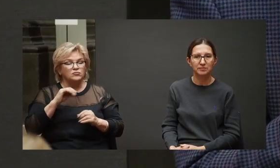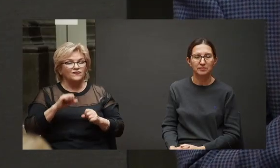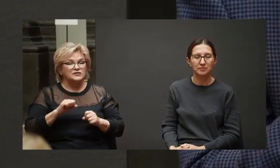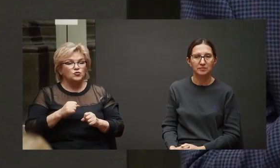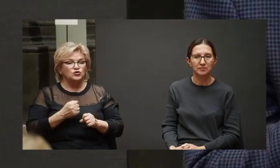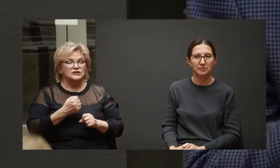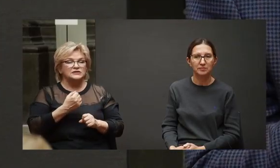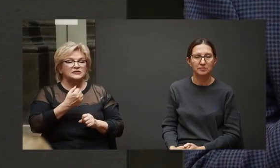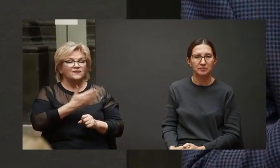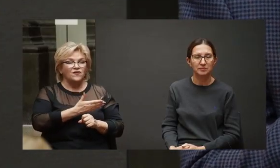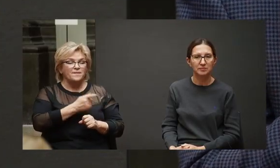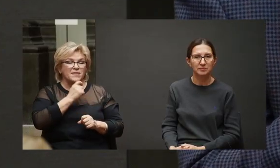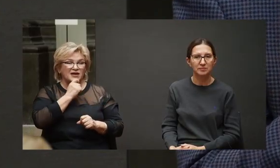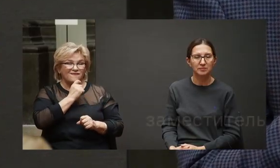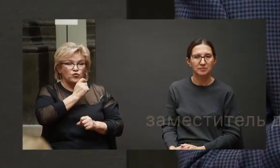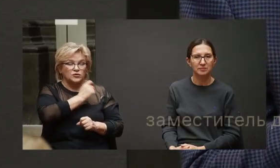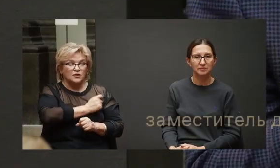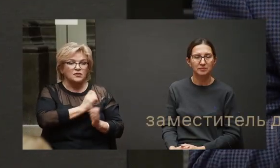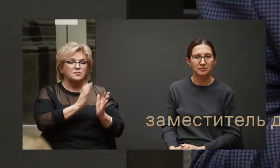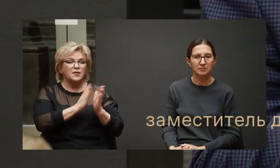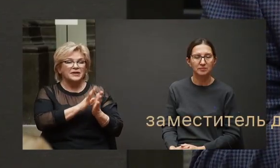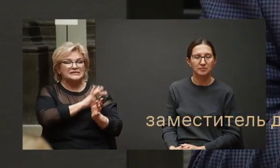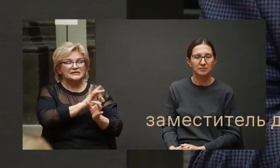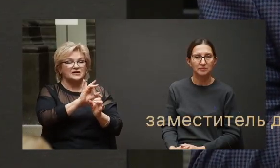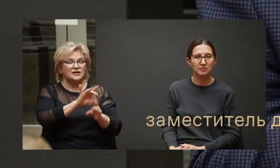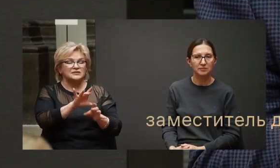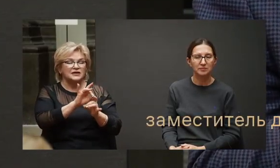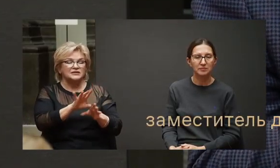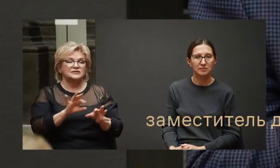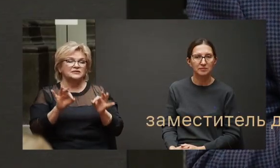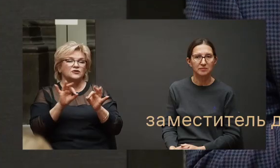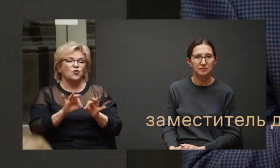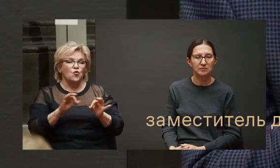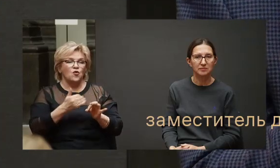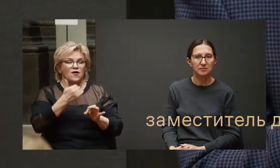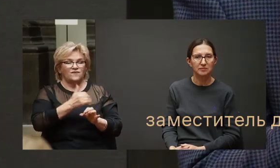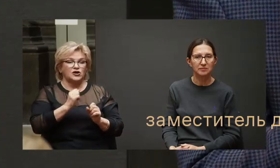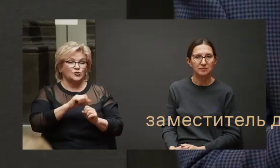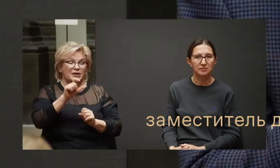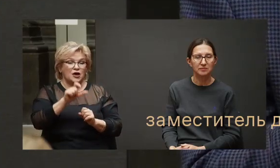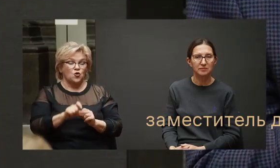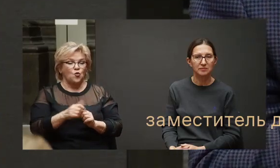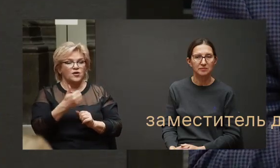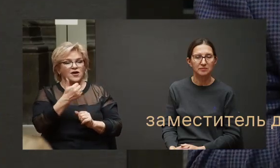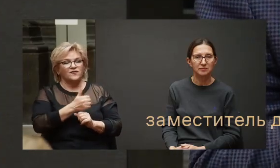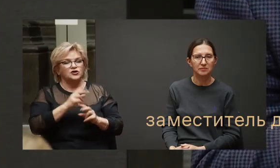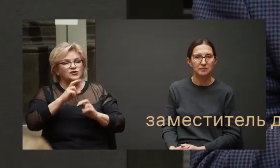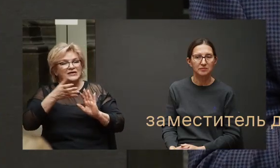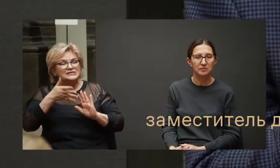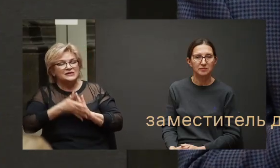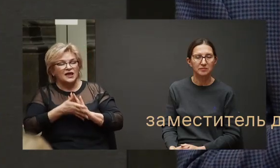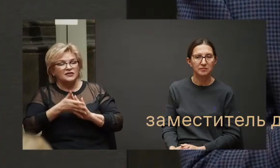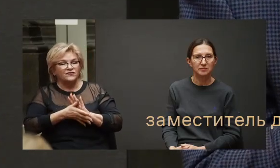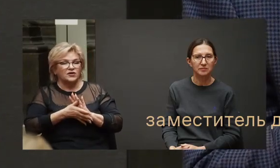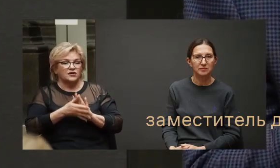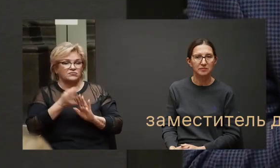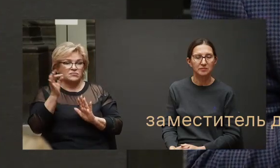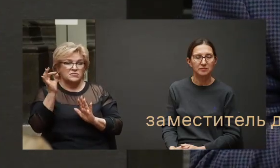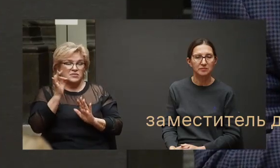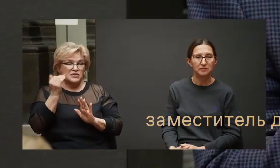вам дать микрофон и попросить рассказать о вашем герое, вашего исследования,